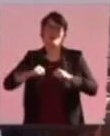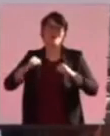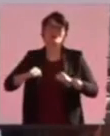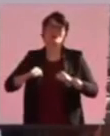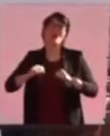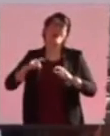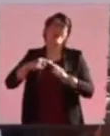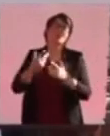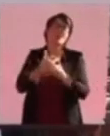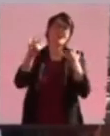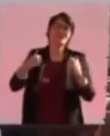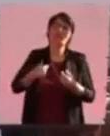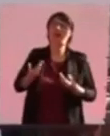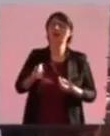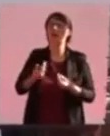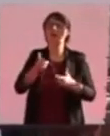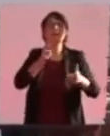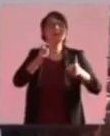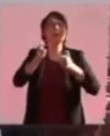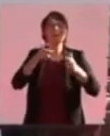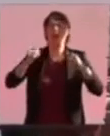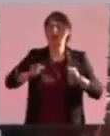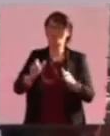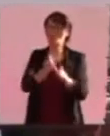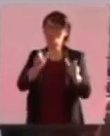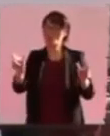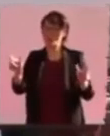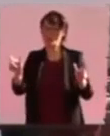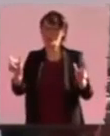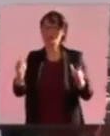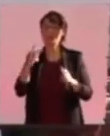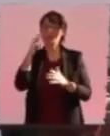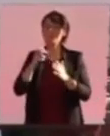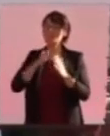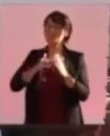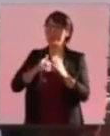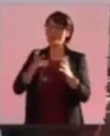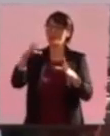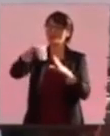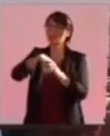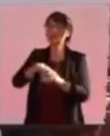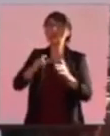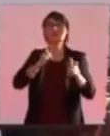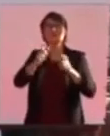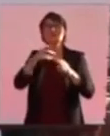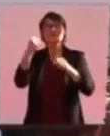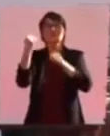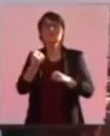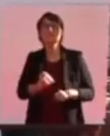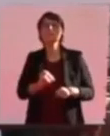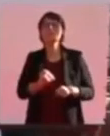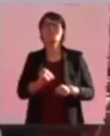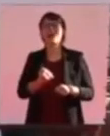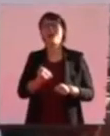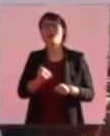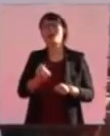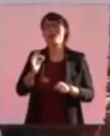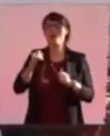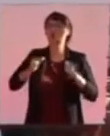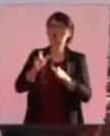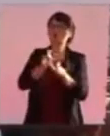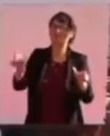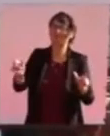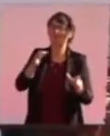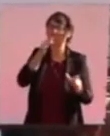sappiamo che in tema di prevenzione della comunicazione istituzionale finalizzata alla consapevolezza dei singoli delle imprese delle famiglie